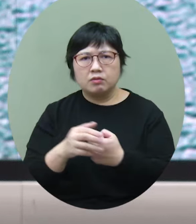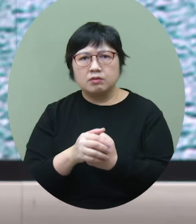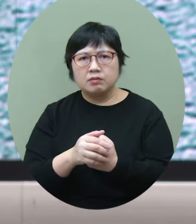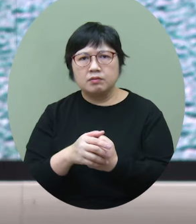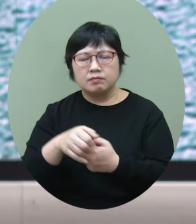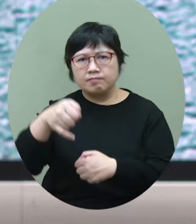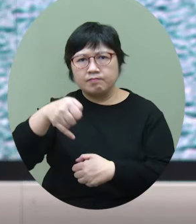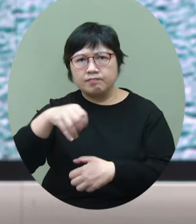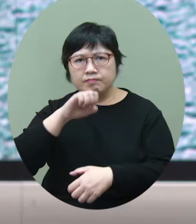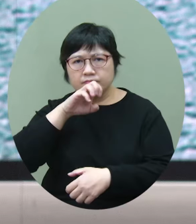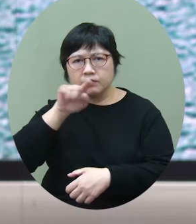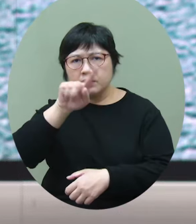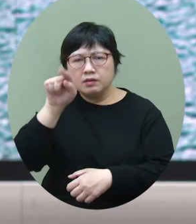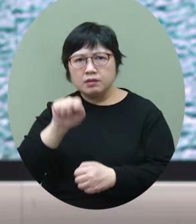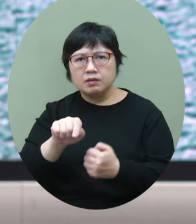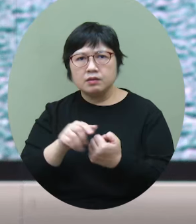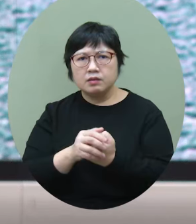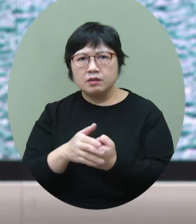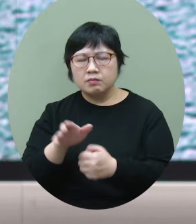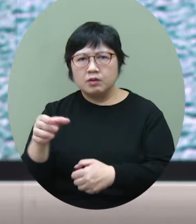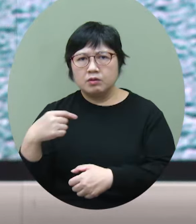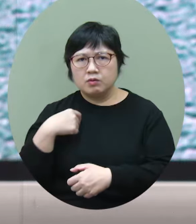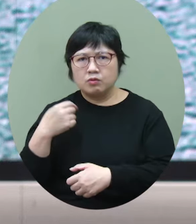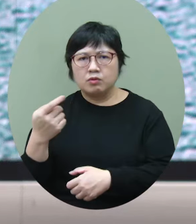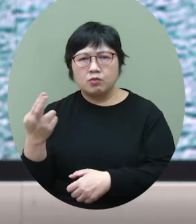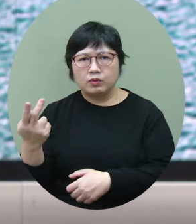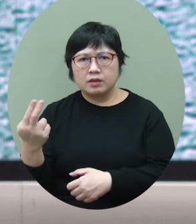條，嗰邊綠色衫嗰位啊。